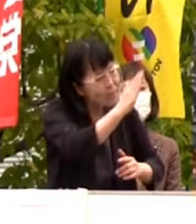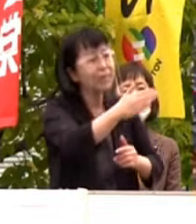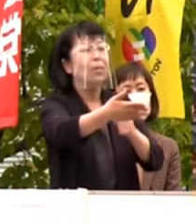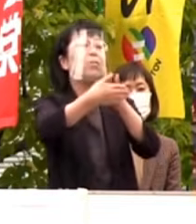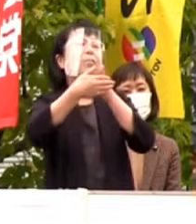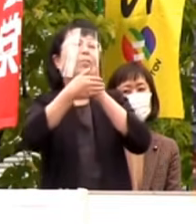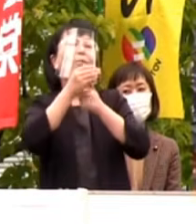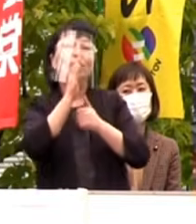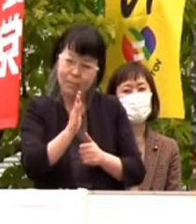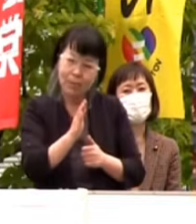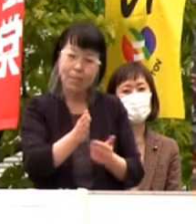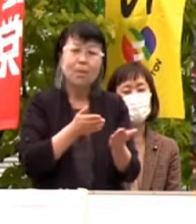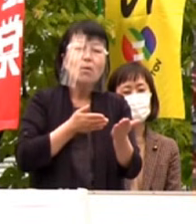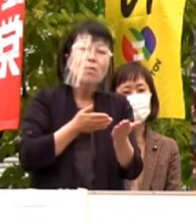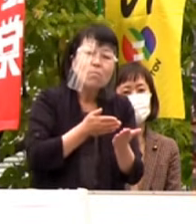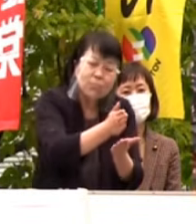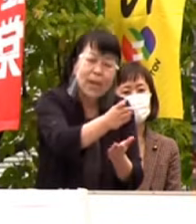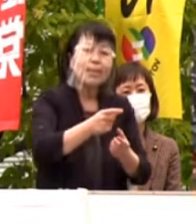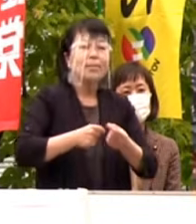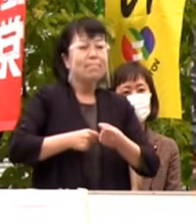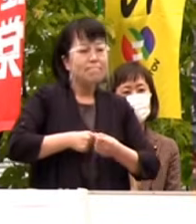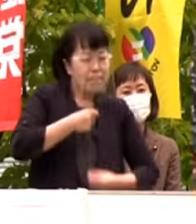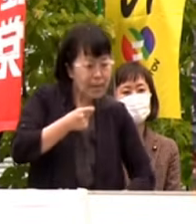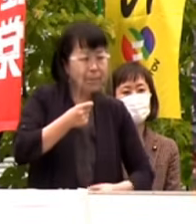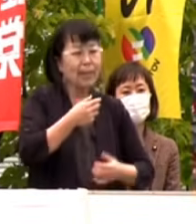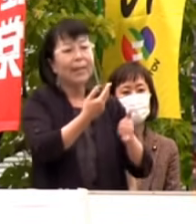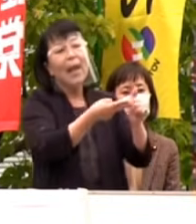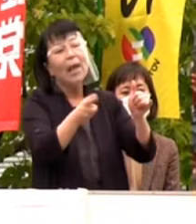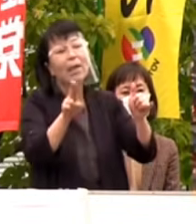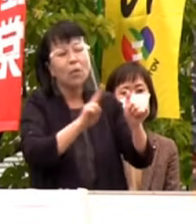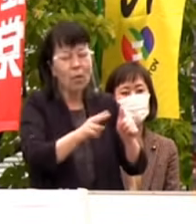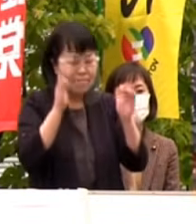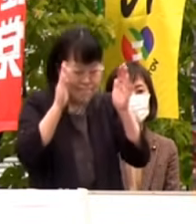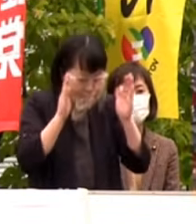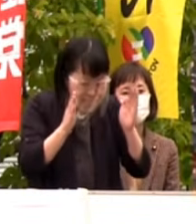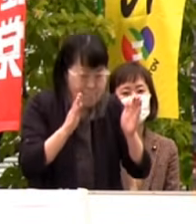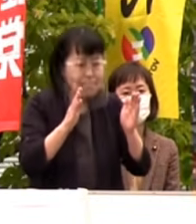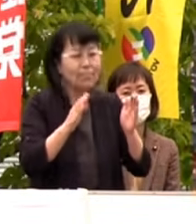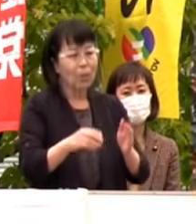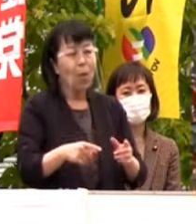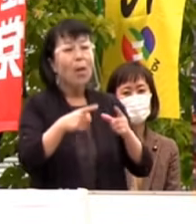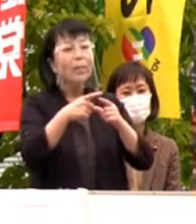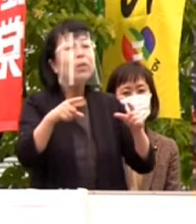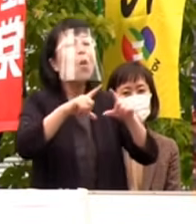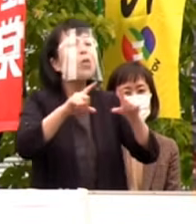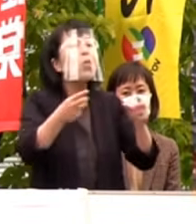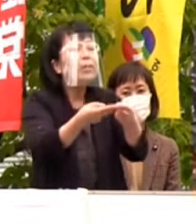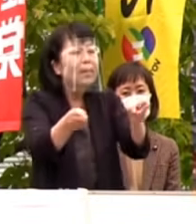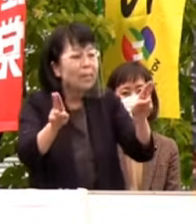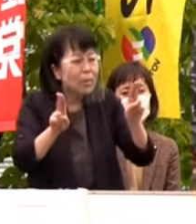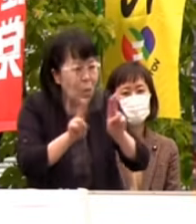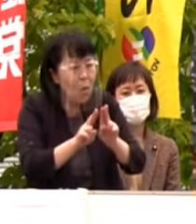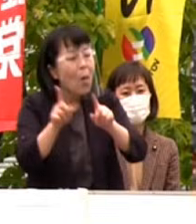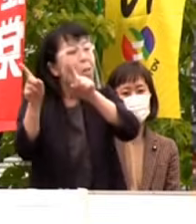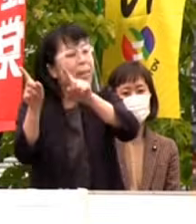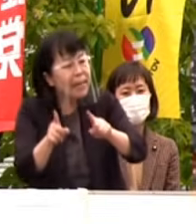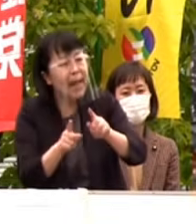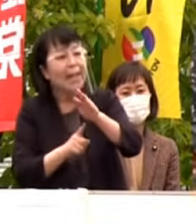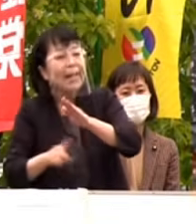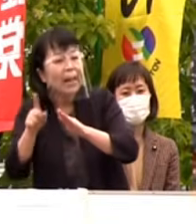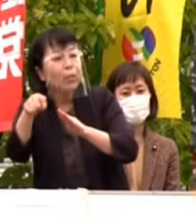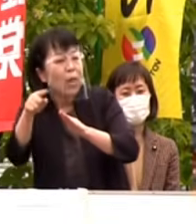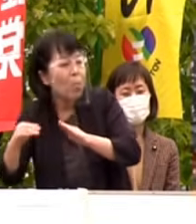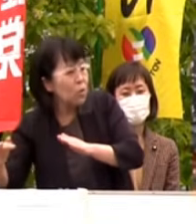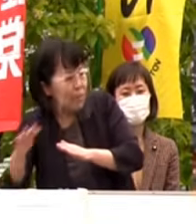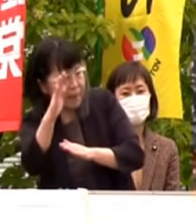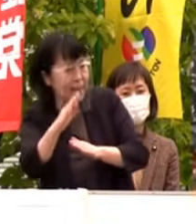に誠実に野党共闘の前進に力を尽くす日本共産党を比例代表でも伸ばし、そして12区からは